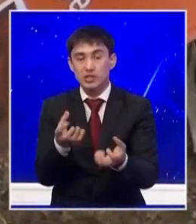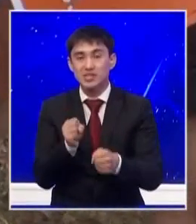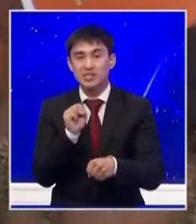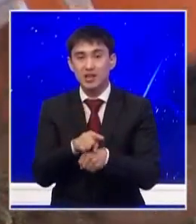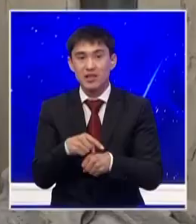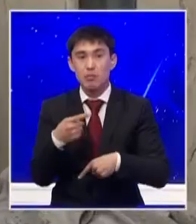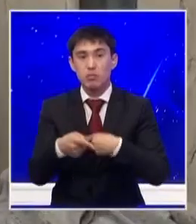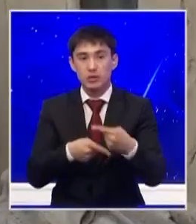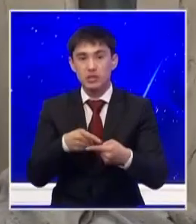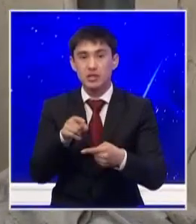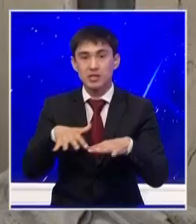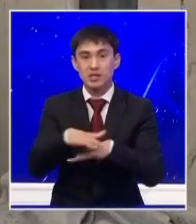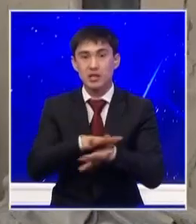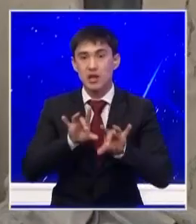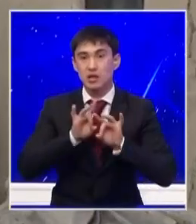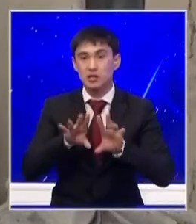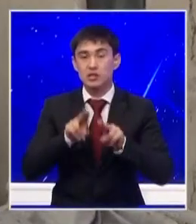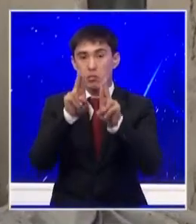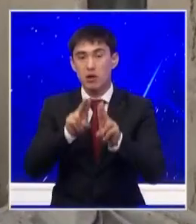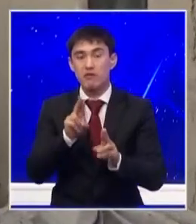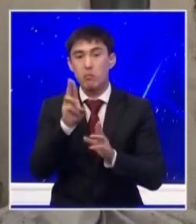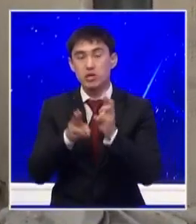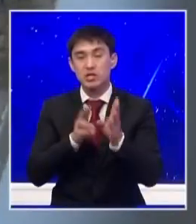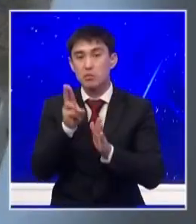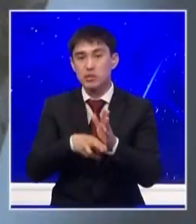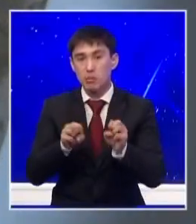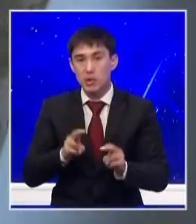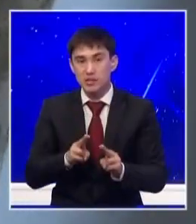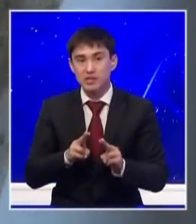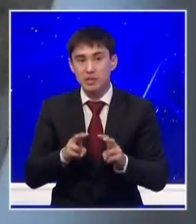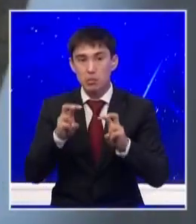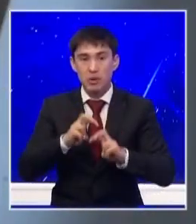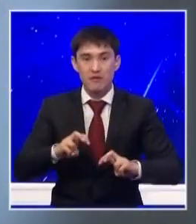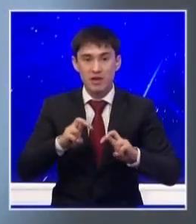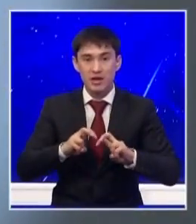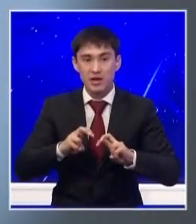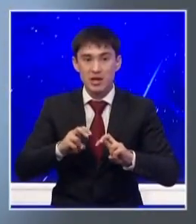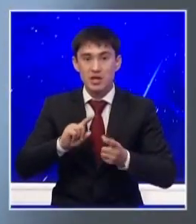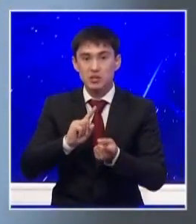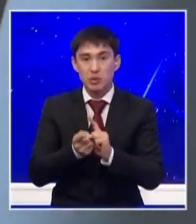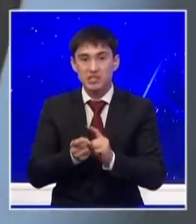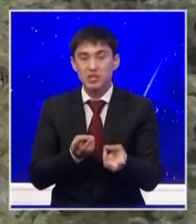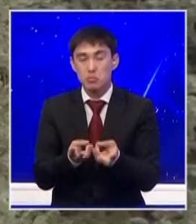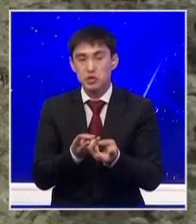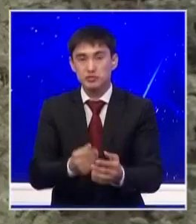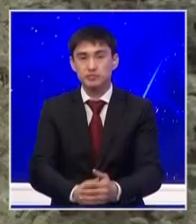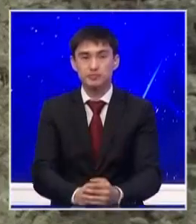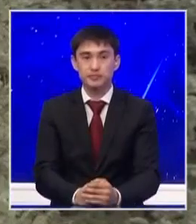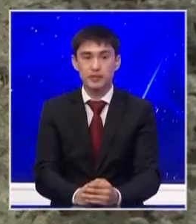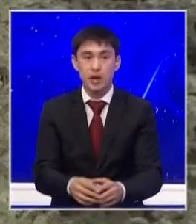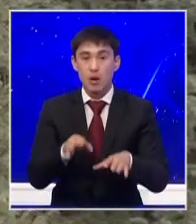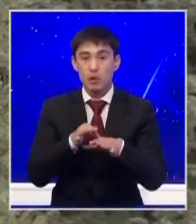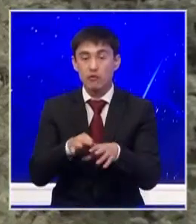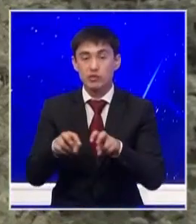адресный обход населения с разъяснением правил пожарной безопасности и проверкой исправности печного оборудования проводится